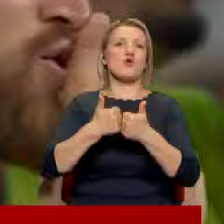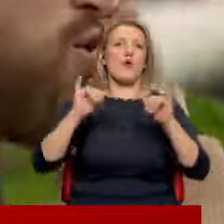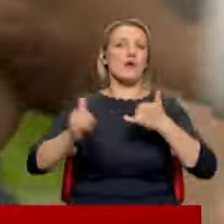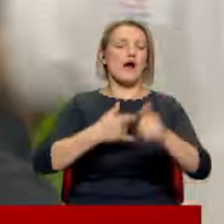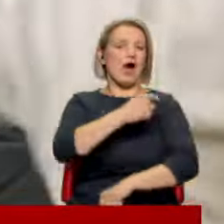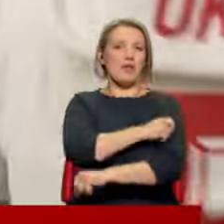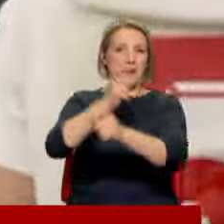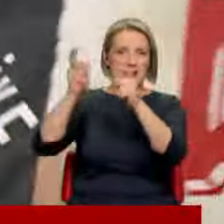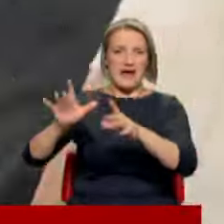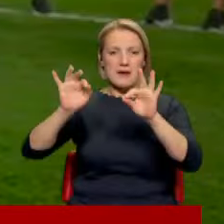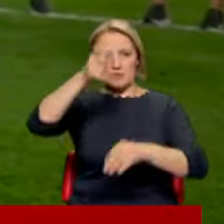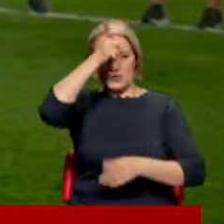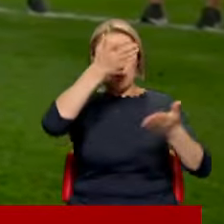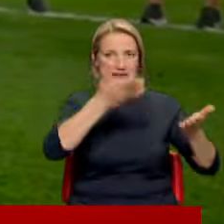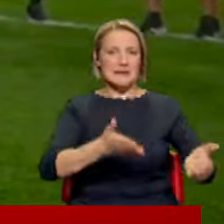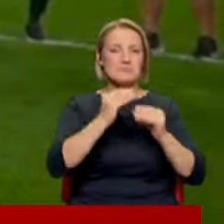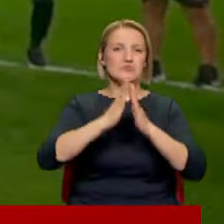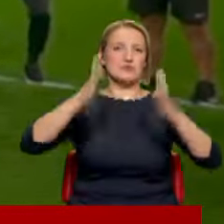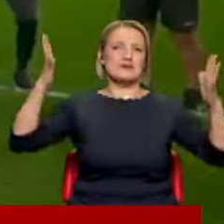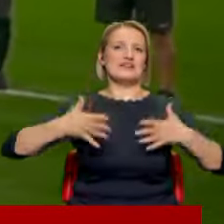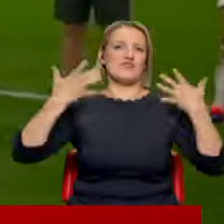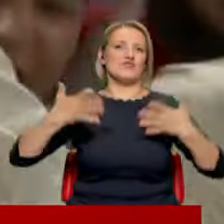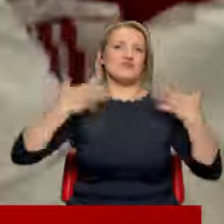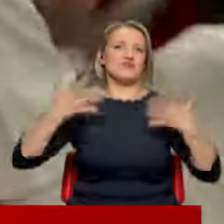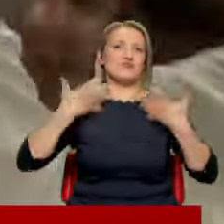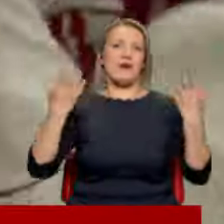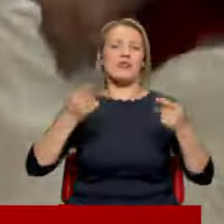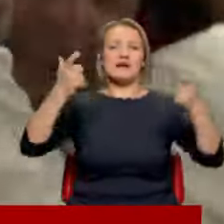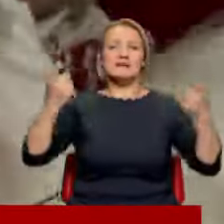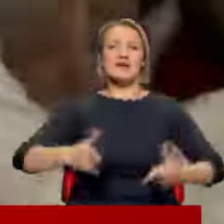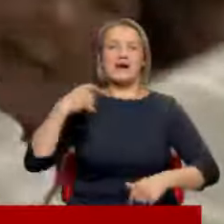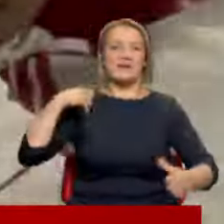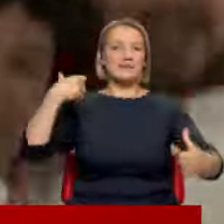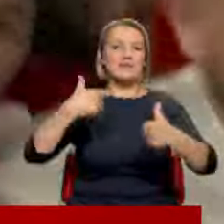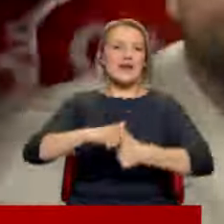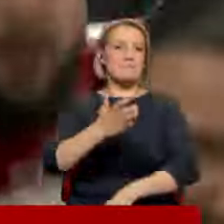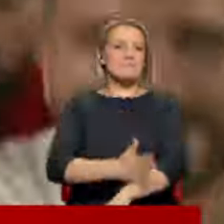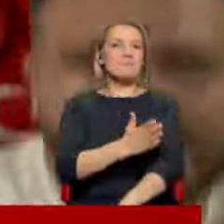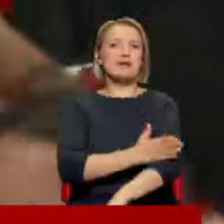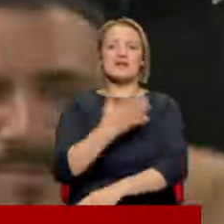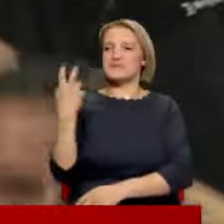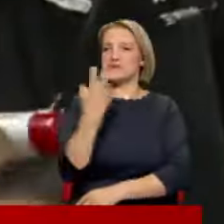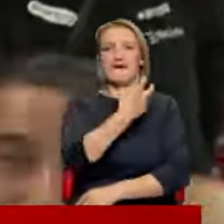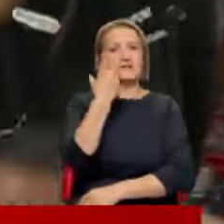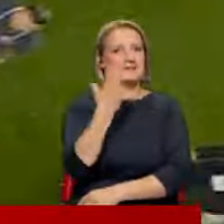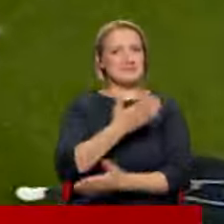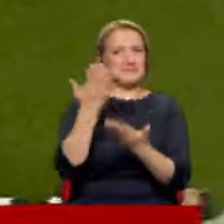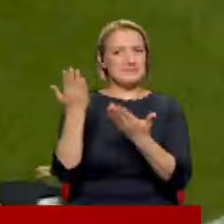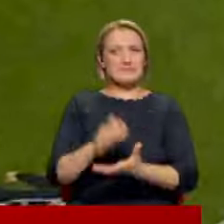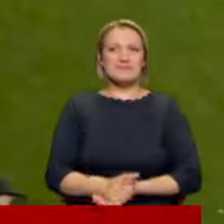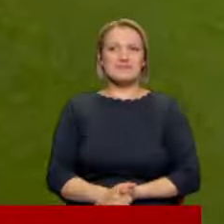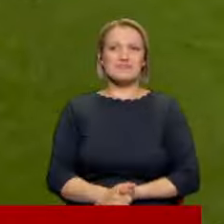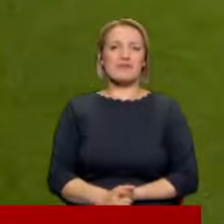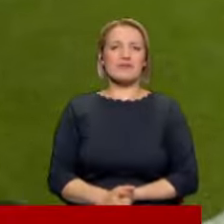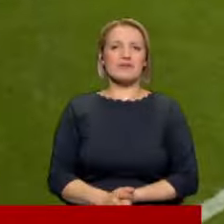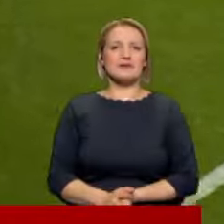oynandığı Almanya'da hem de Türkiye'de büyük coşkuya dönüştü. Statta bir kez daha memleketim şarkısı yankılandı.